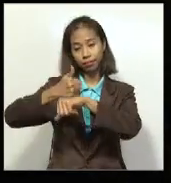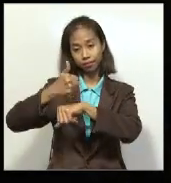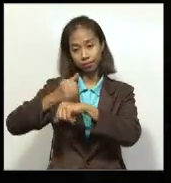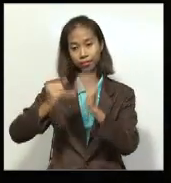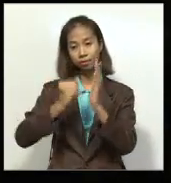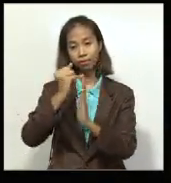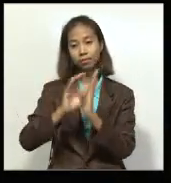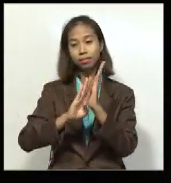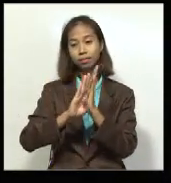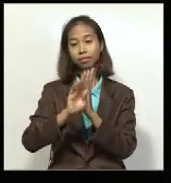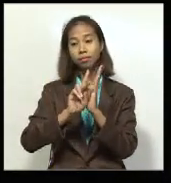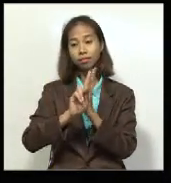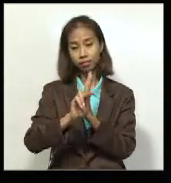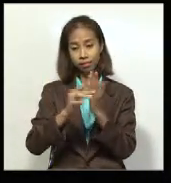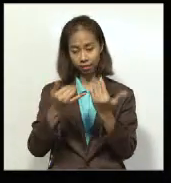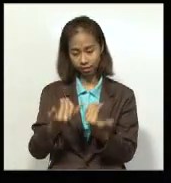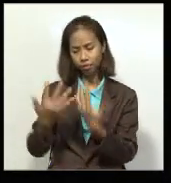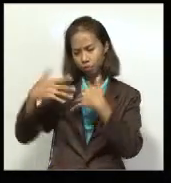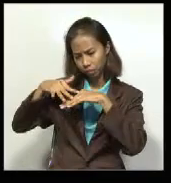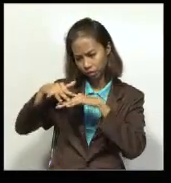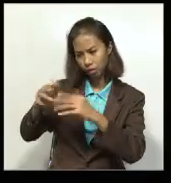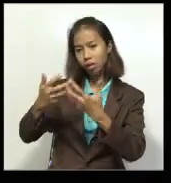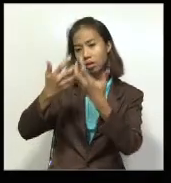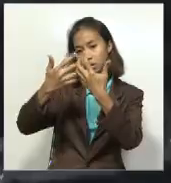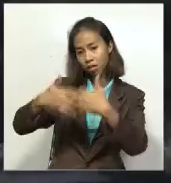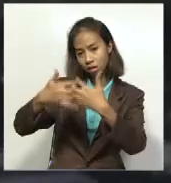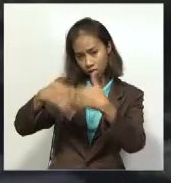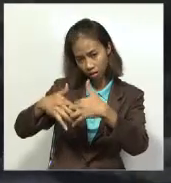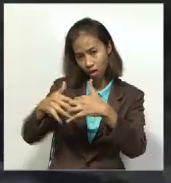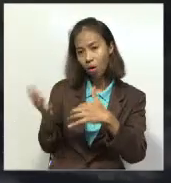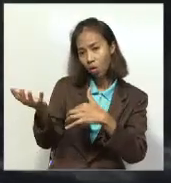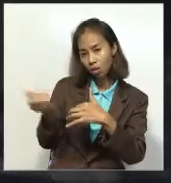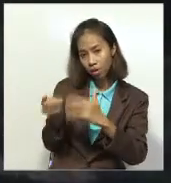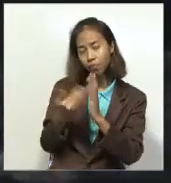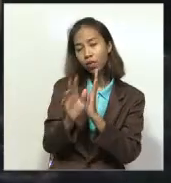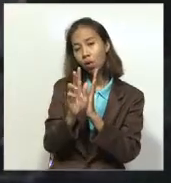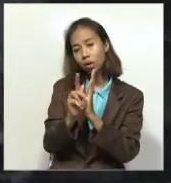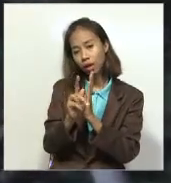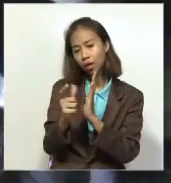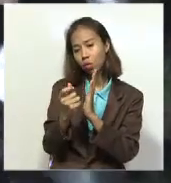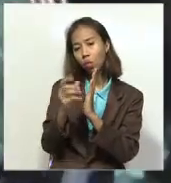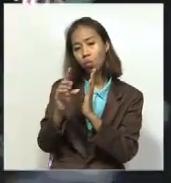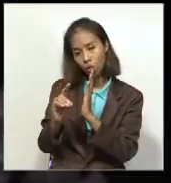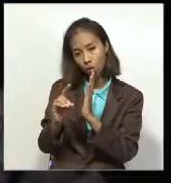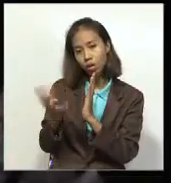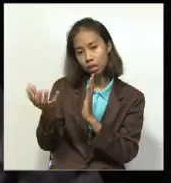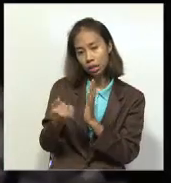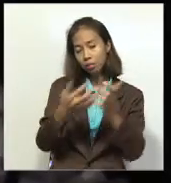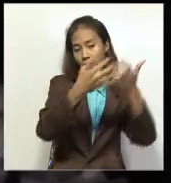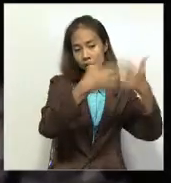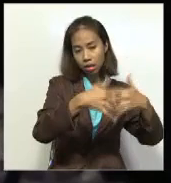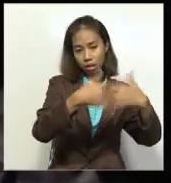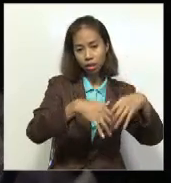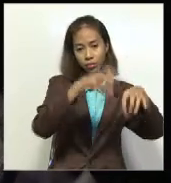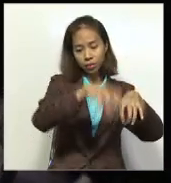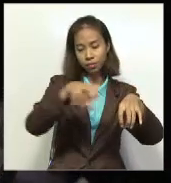ก็บอกว่าได้ประสานเอาเครื่องสูบน้ำขนาดใหญ่จากจังหวัดขอนแก่นแล้วก็จังหวัดอุดรธานี4เครื่องนะคะเข้ามาติดตั้งเ